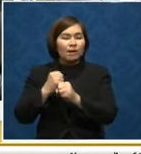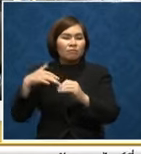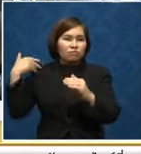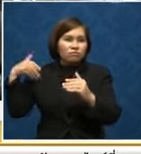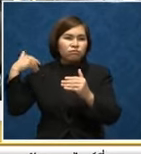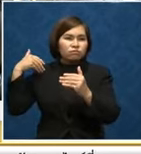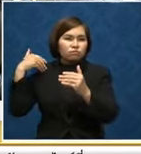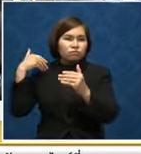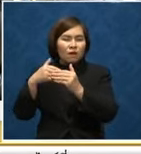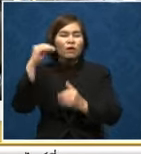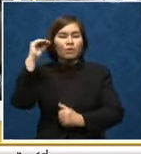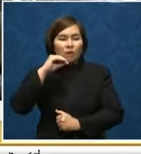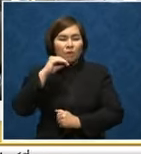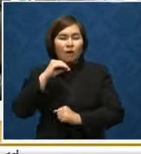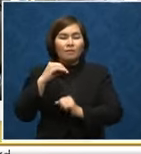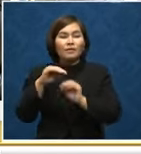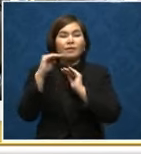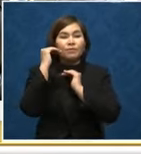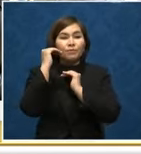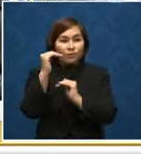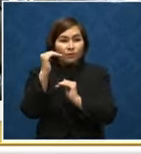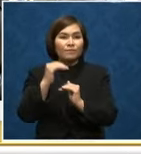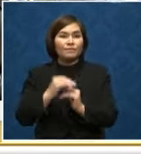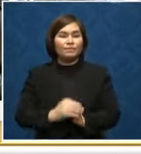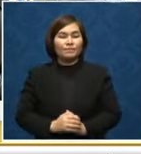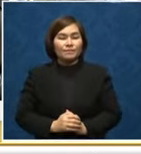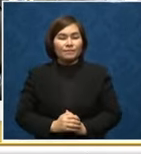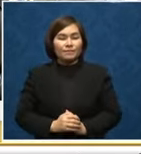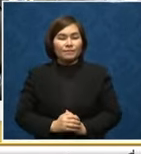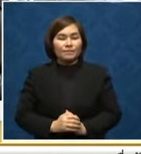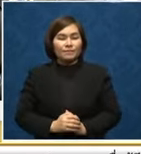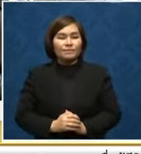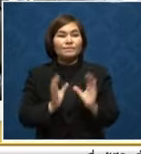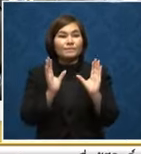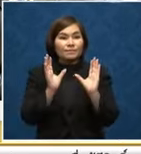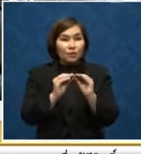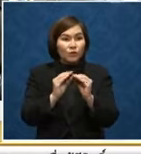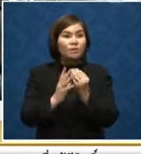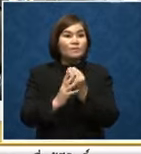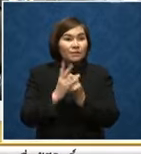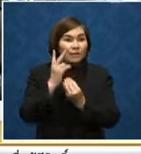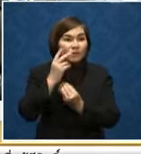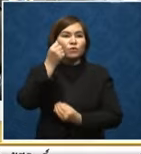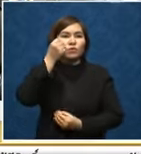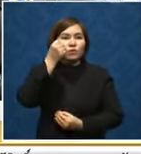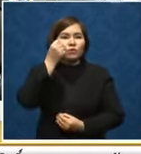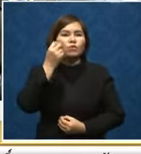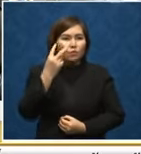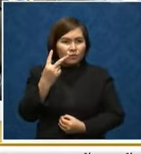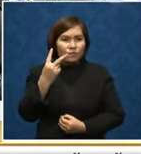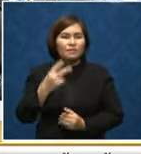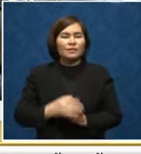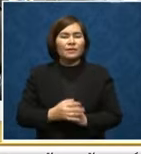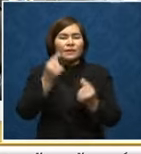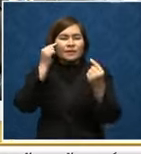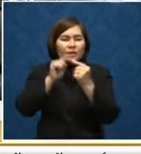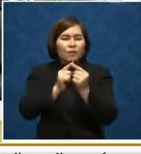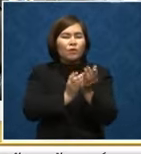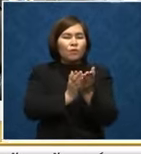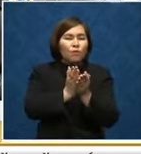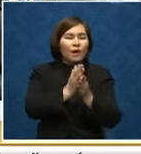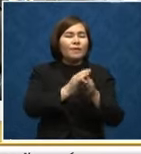ยเขาถึงกำหนดให้ประชุมอาทิตย์ละ2วันโดยคำนึงถึงฝ่ายบริ